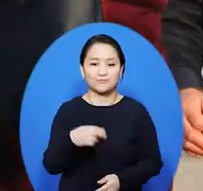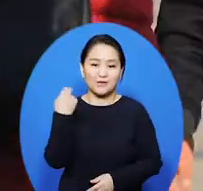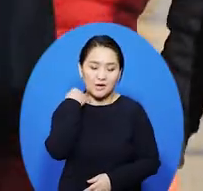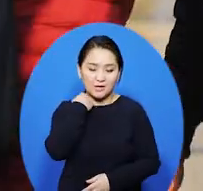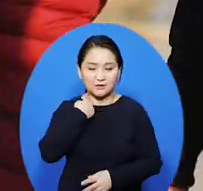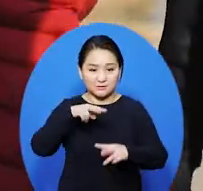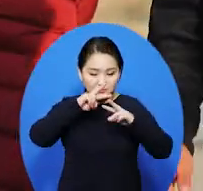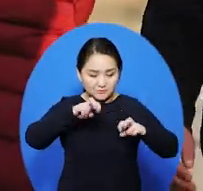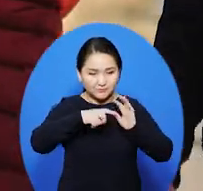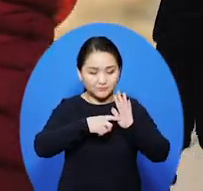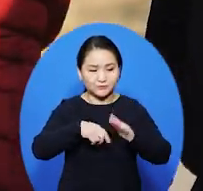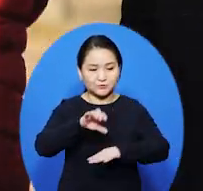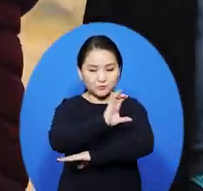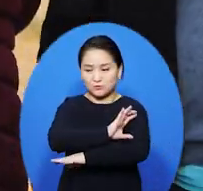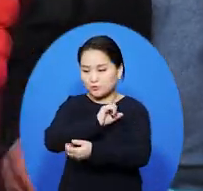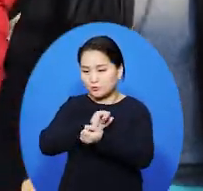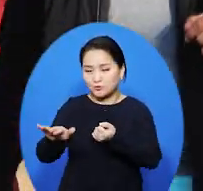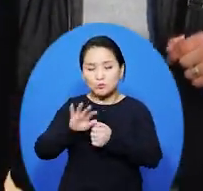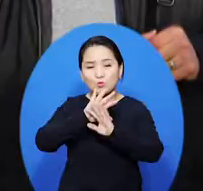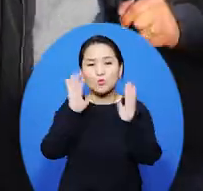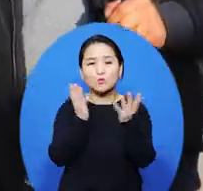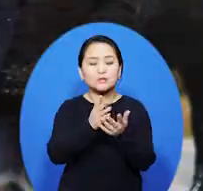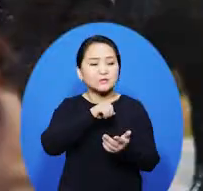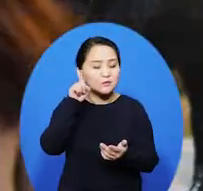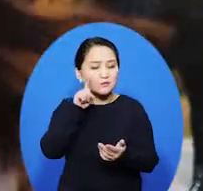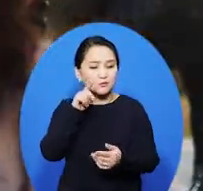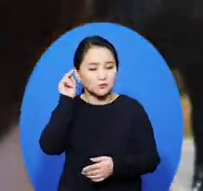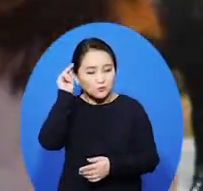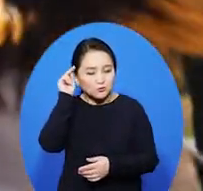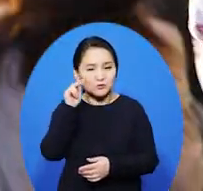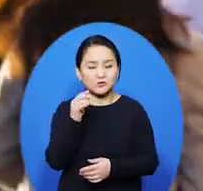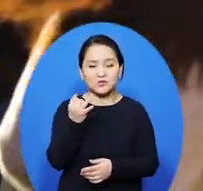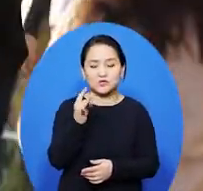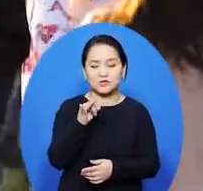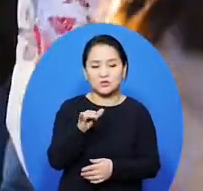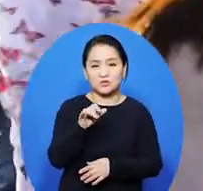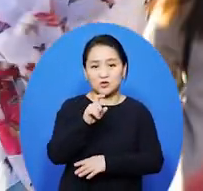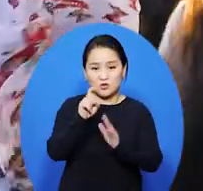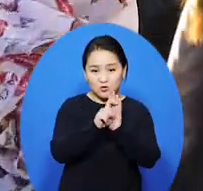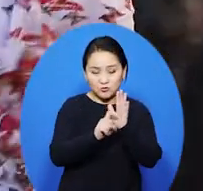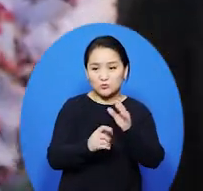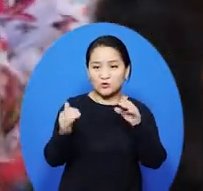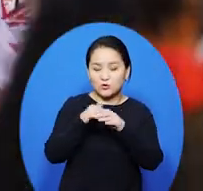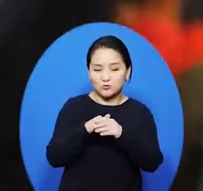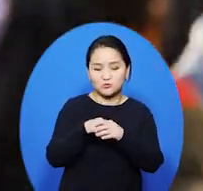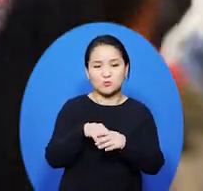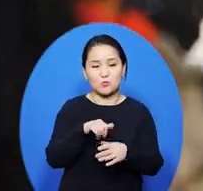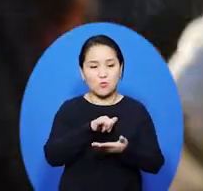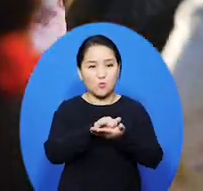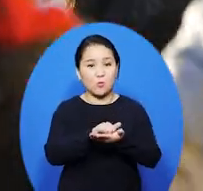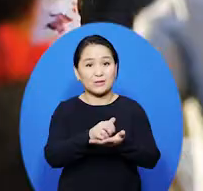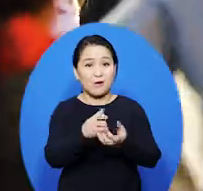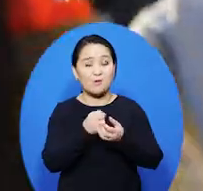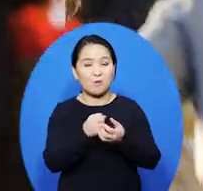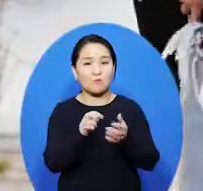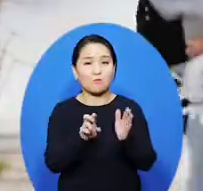Англи улсад хийсэн судалгаагаар сургуулийн төгсөж буй нийт залуучуудаас суралцж байх үедээ интерншип хөтөлбөрт хамрагдаж байсан оюутнуудын ажлын байрны